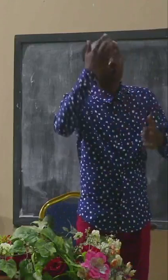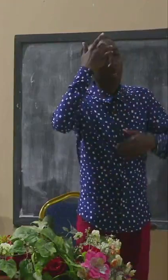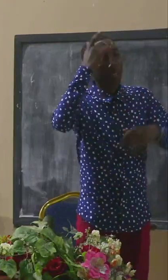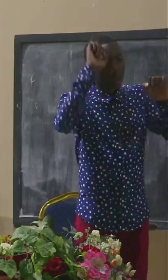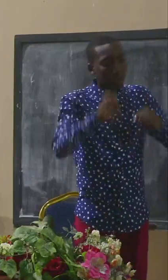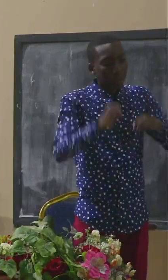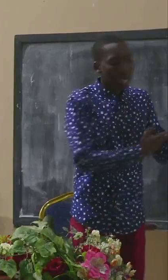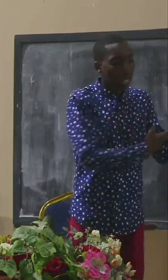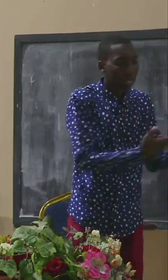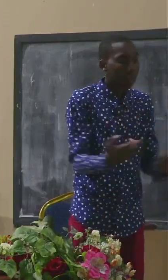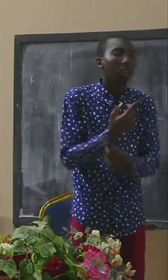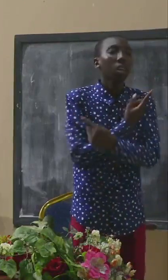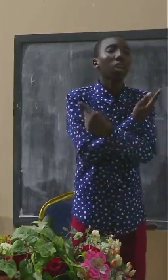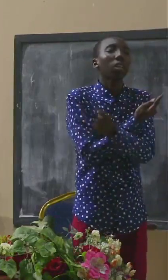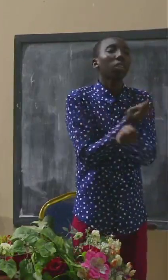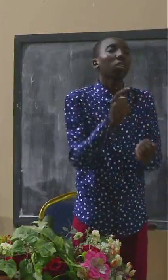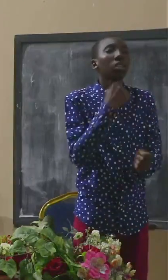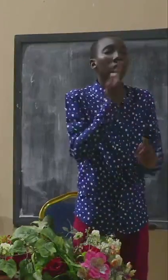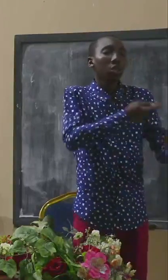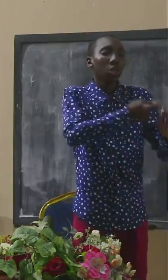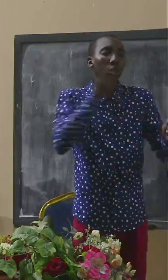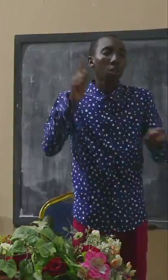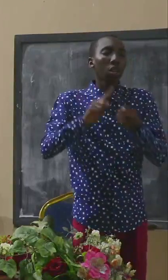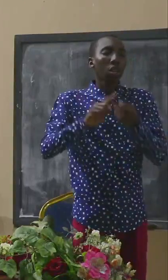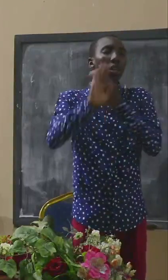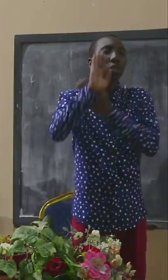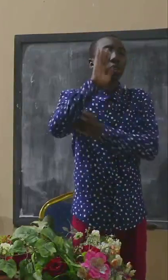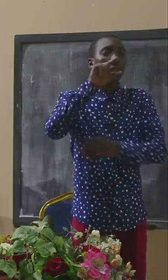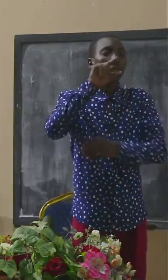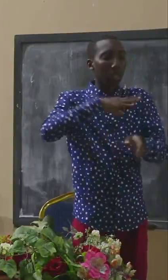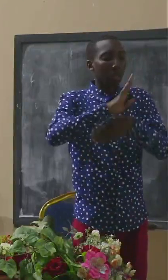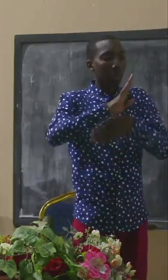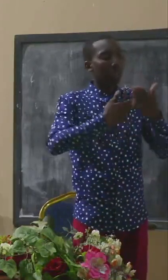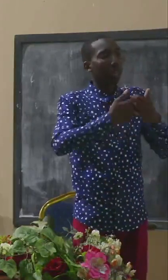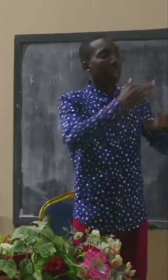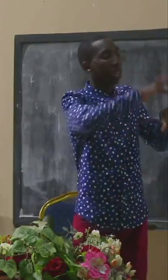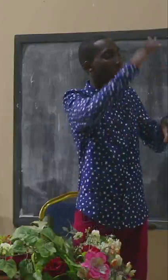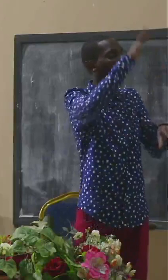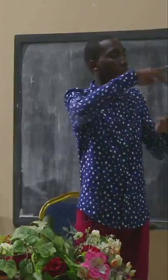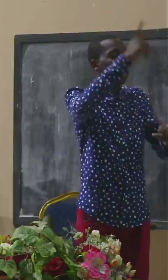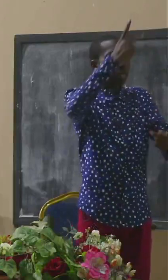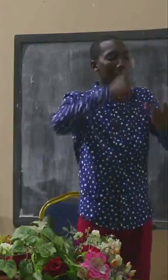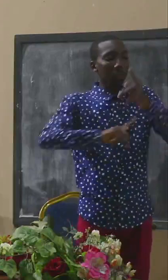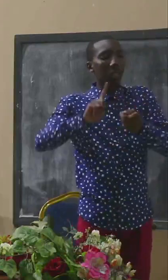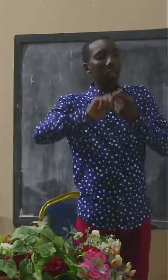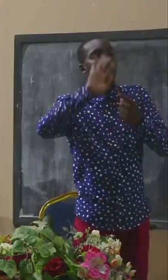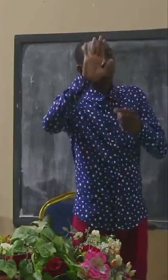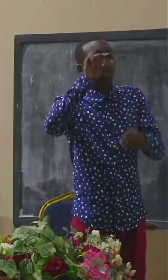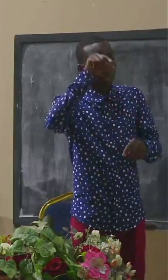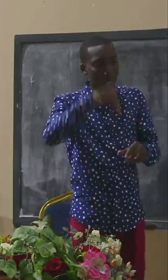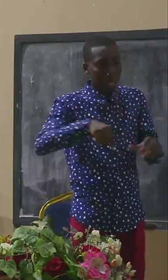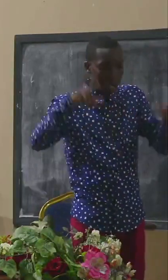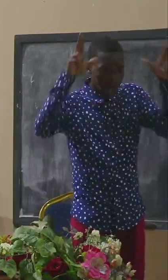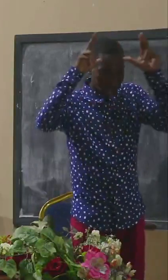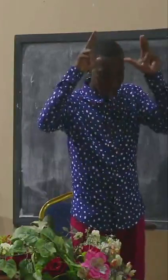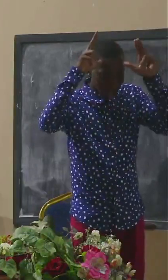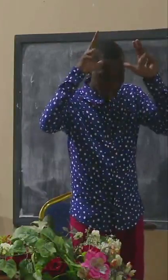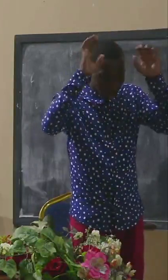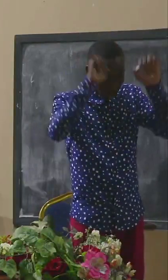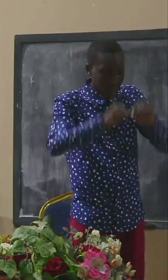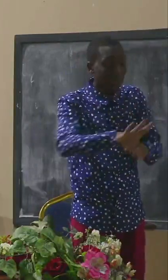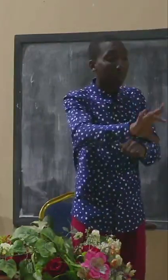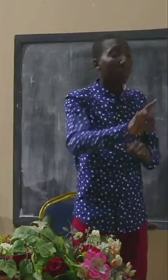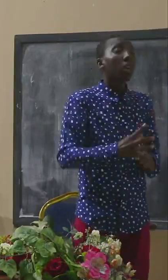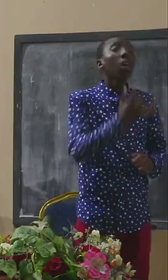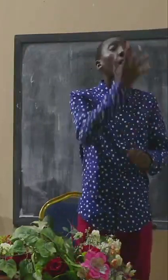malade reçoive la guérison, Père. Que la gloire te revienne, toi seul. Et que Satan